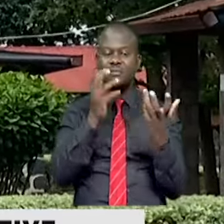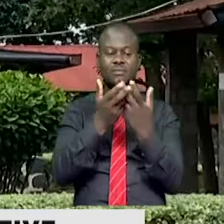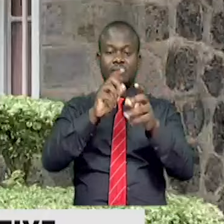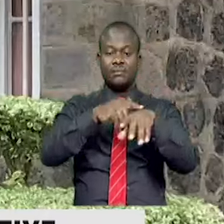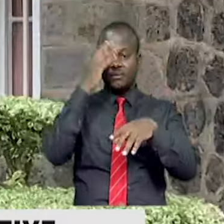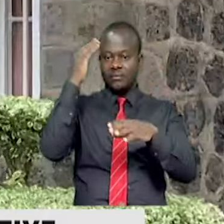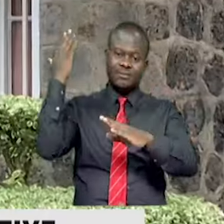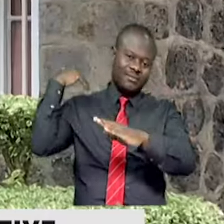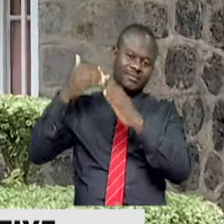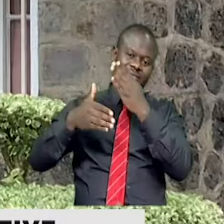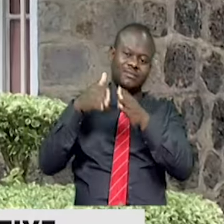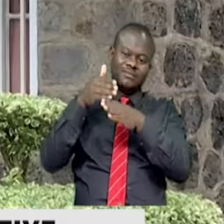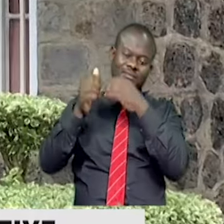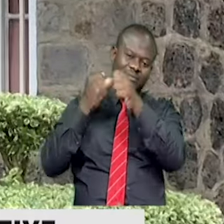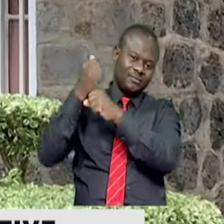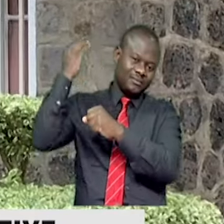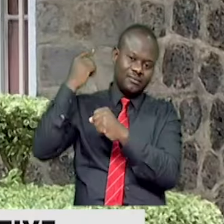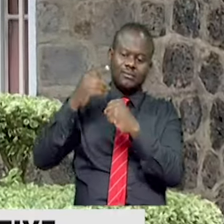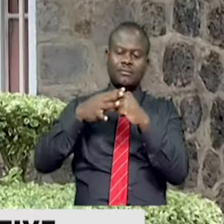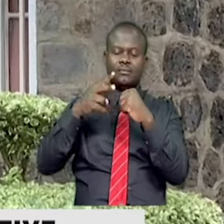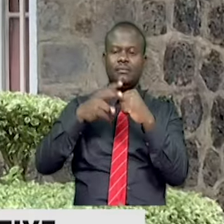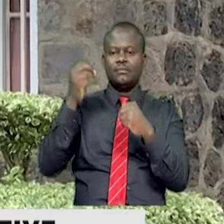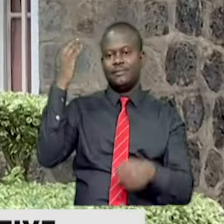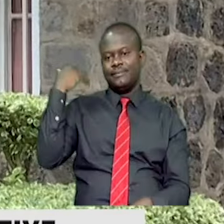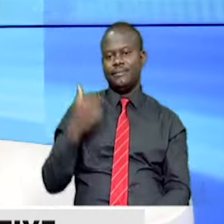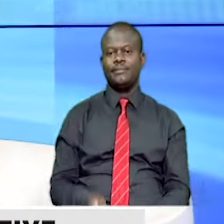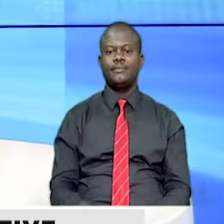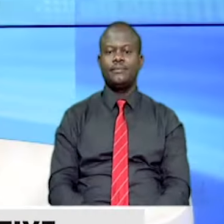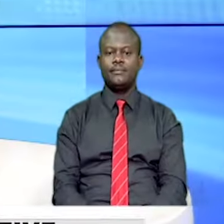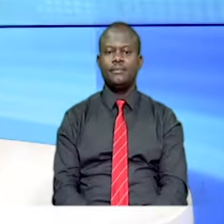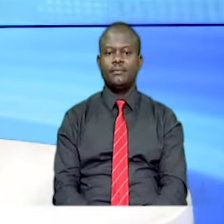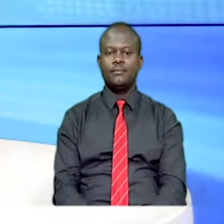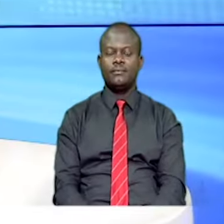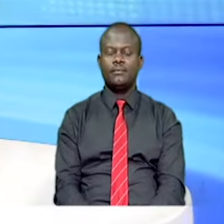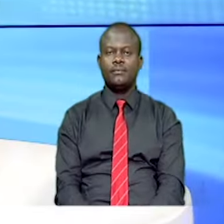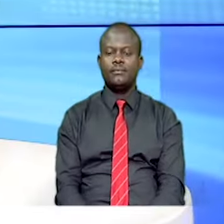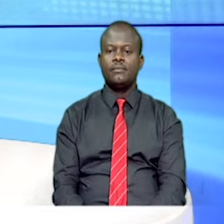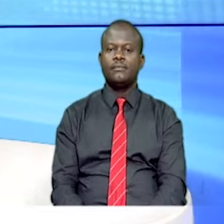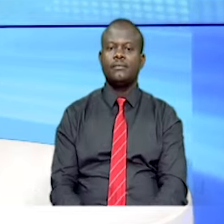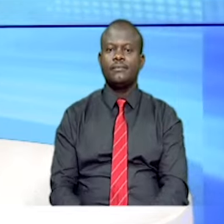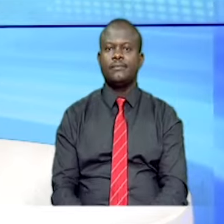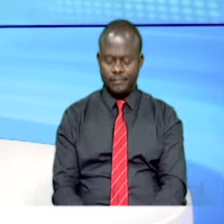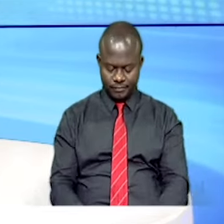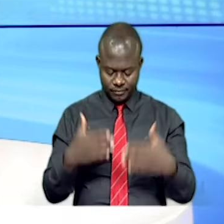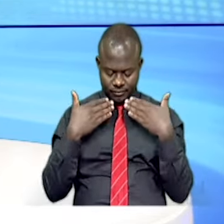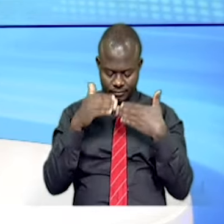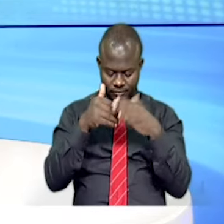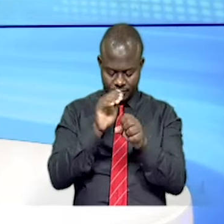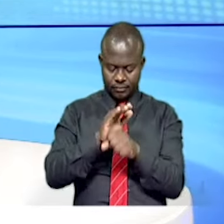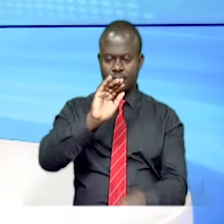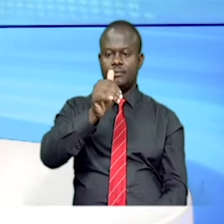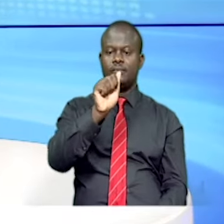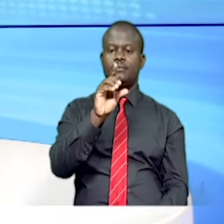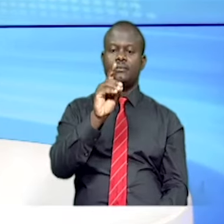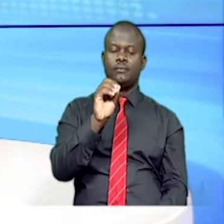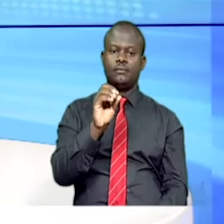cyubatswe muri za 70 Tuyishime Jado Office mu karere ka Musanze akoze cyane mugenzi wacu Jado Office hari